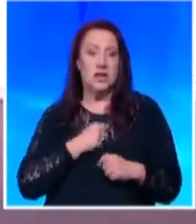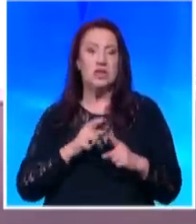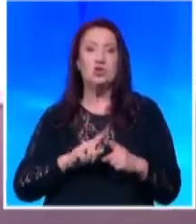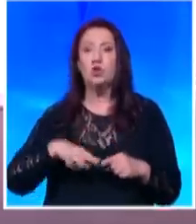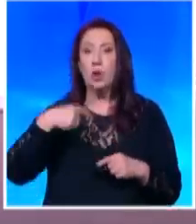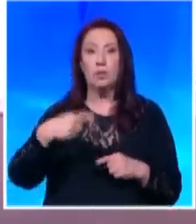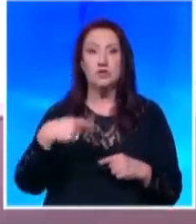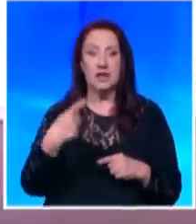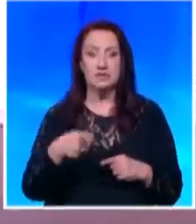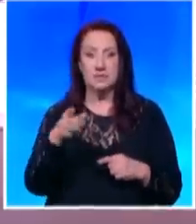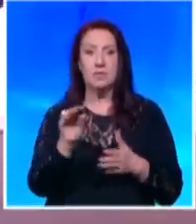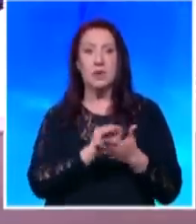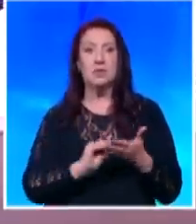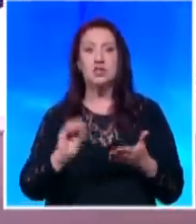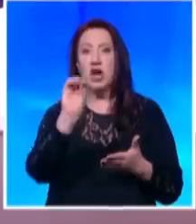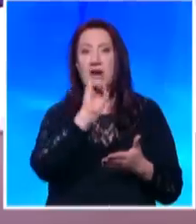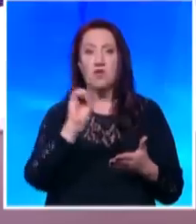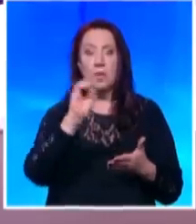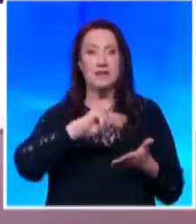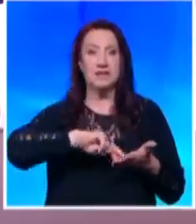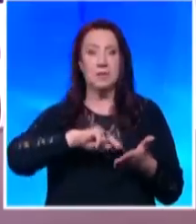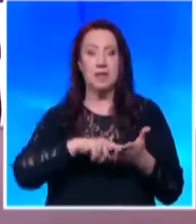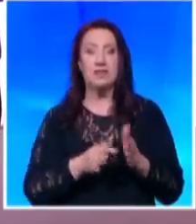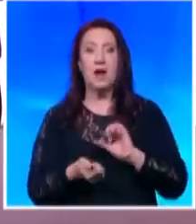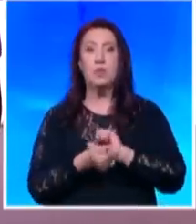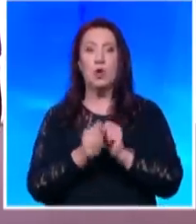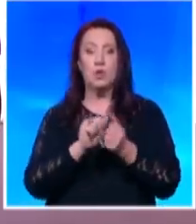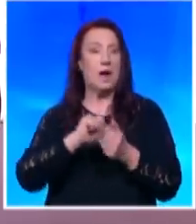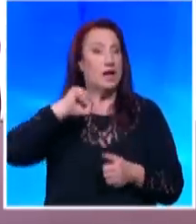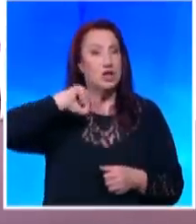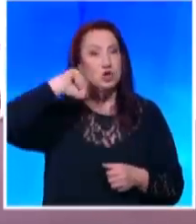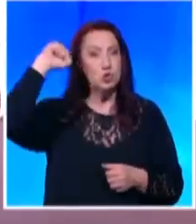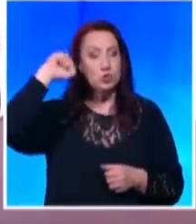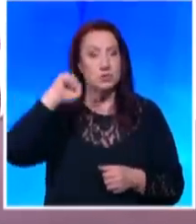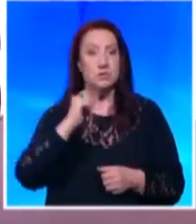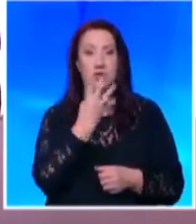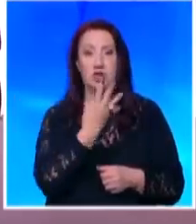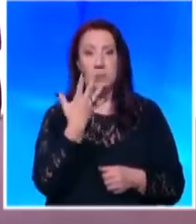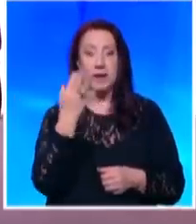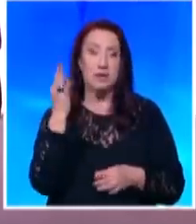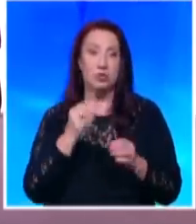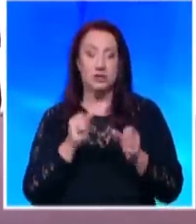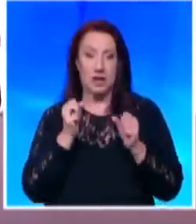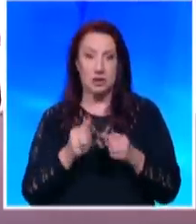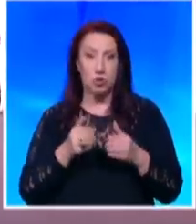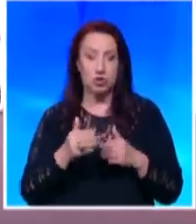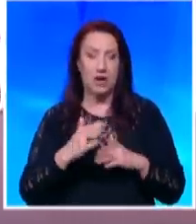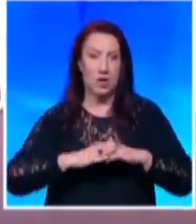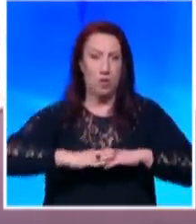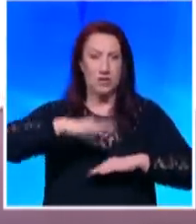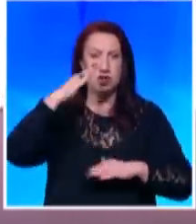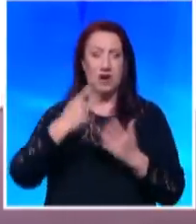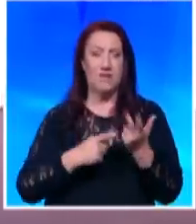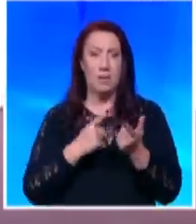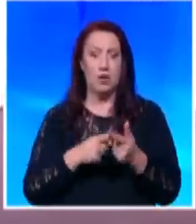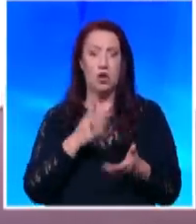план за борба с инсулта. С 45% се очаква да се увеличи броя на починалите от инсулт до 2035